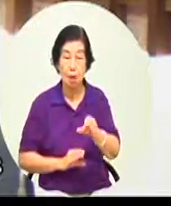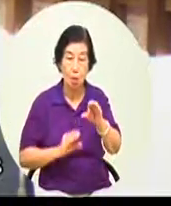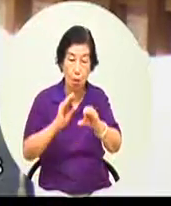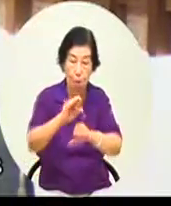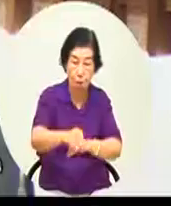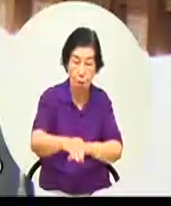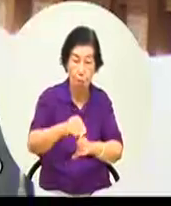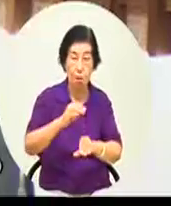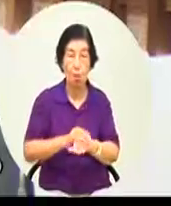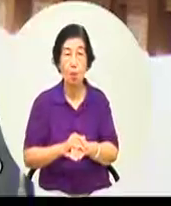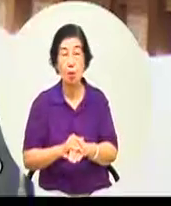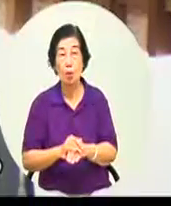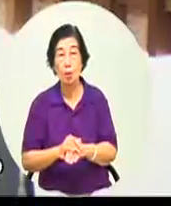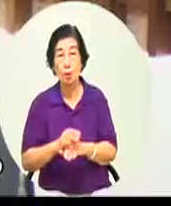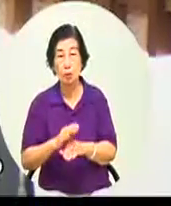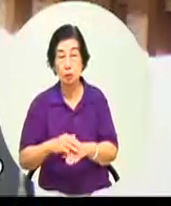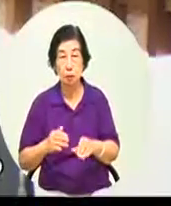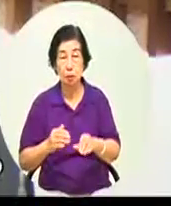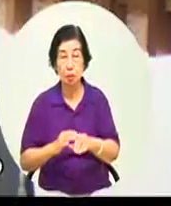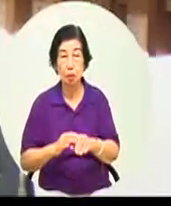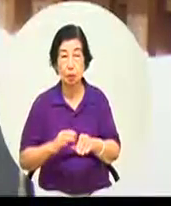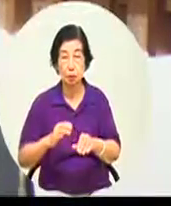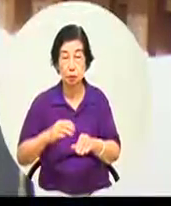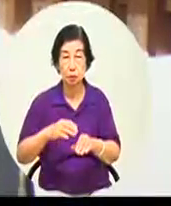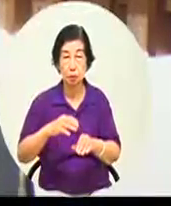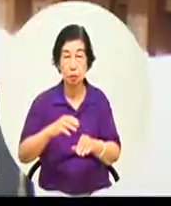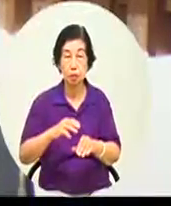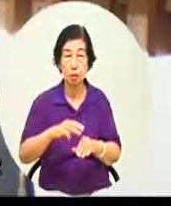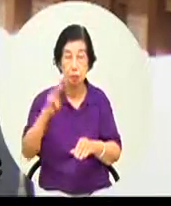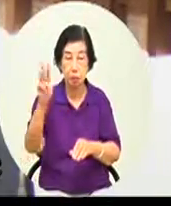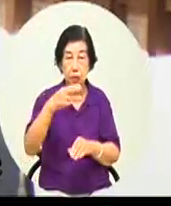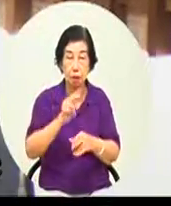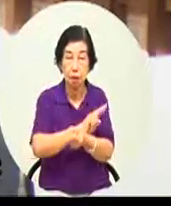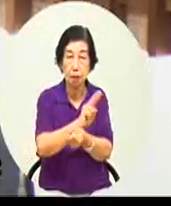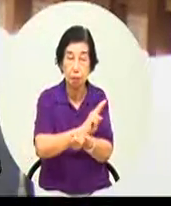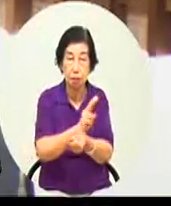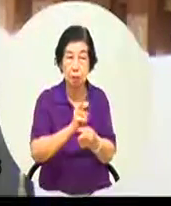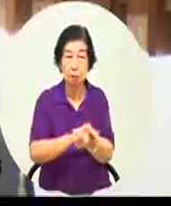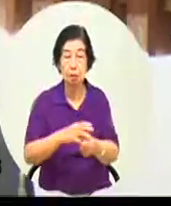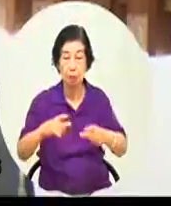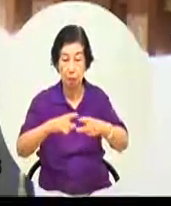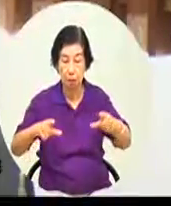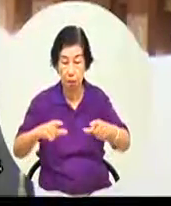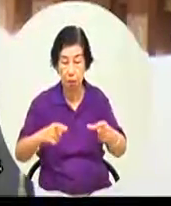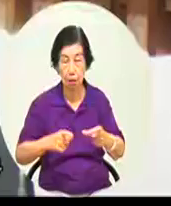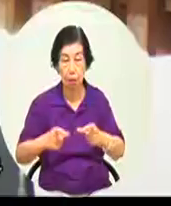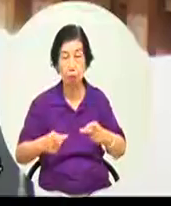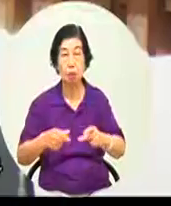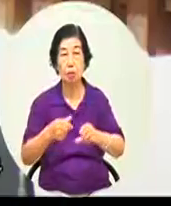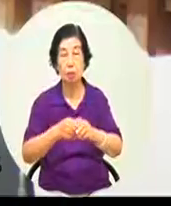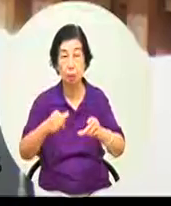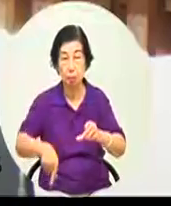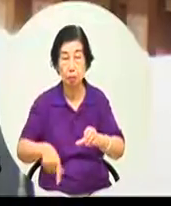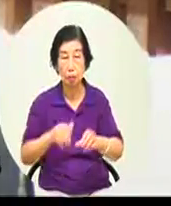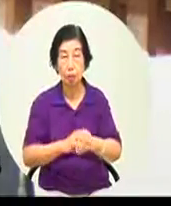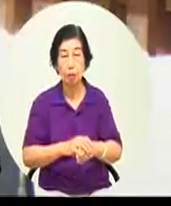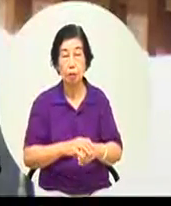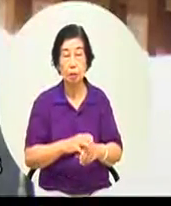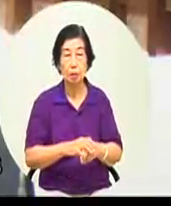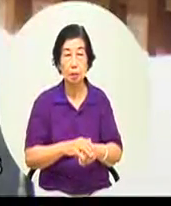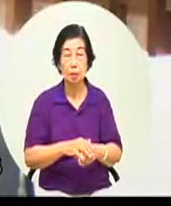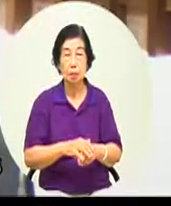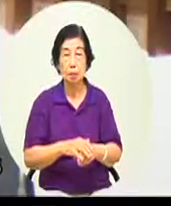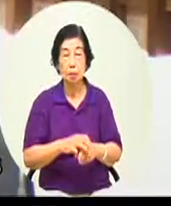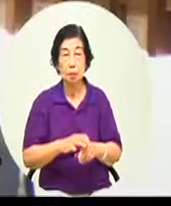来到湾内达到这个山林的这个大安园区，哦，因为啊那个是第一个。那么延续的呢哈、哦，我都